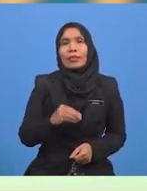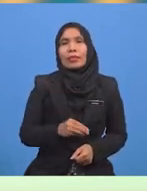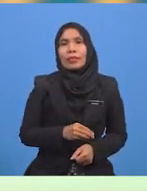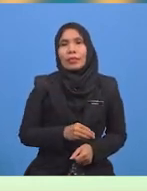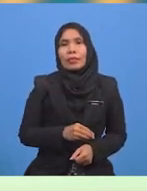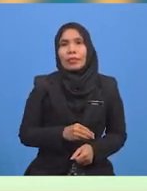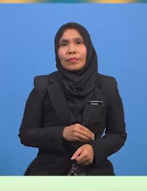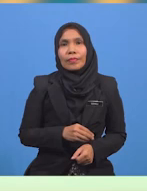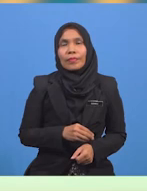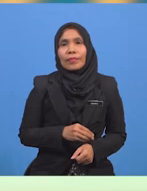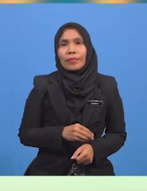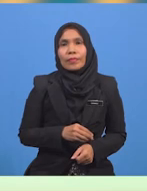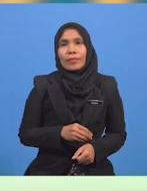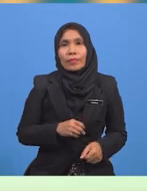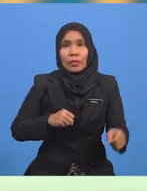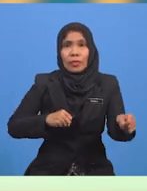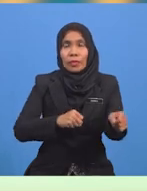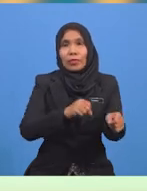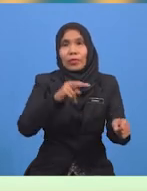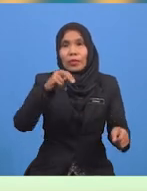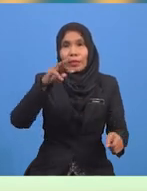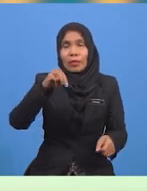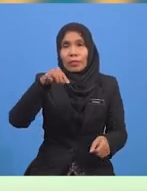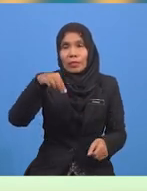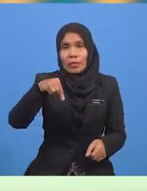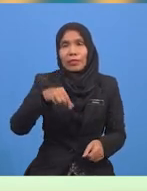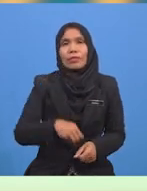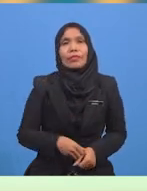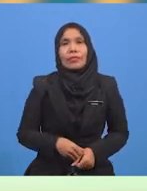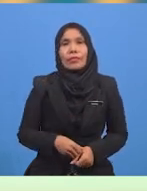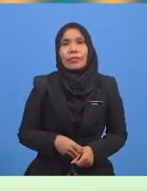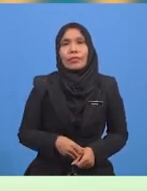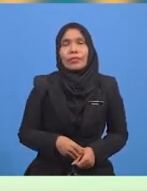MNQ. Bagi sudut NMQ